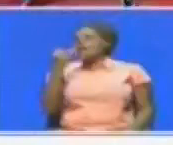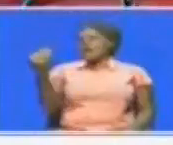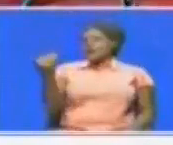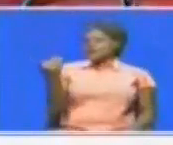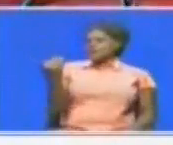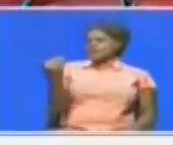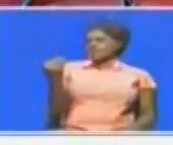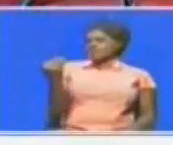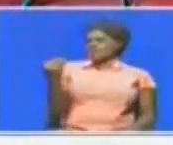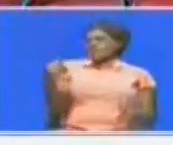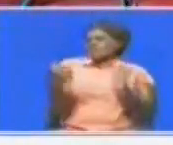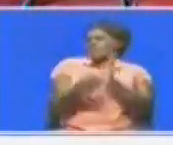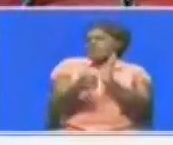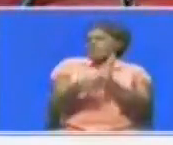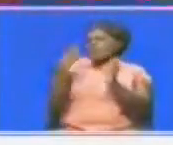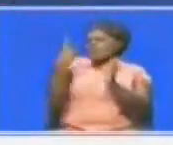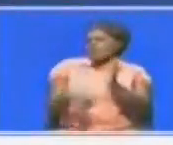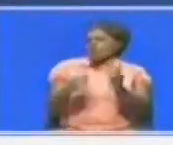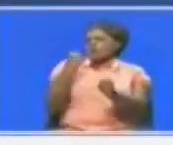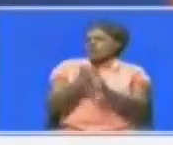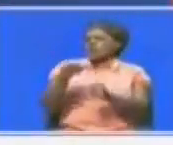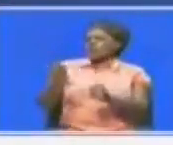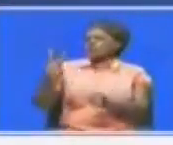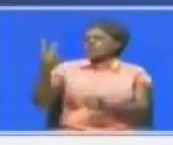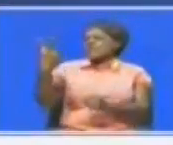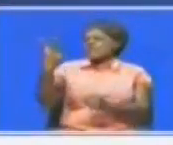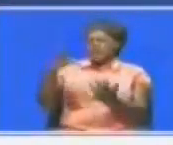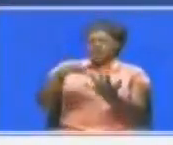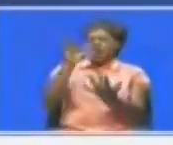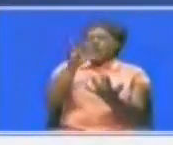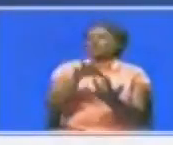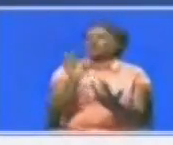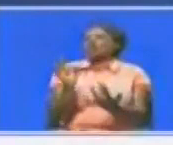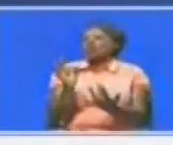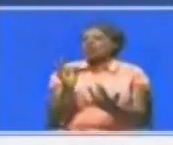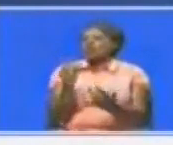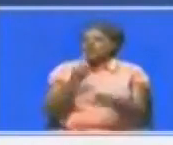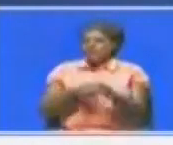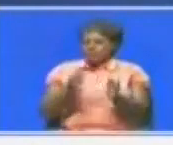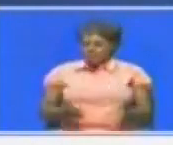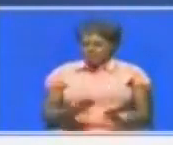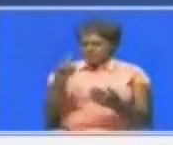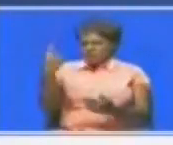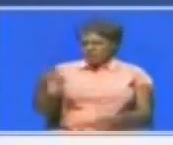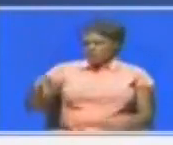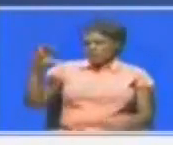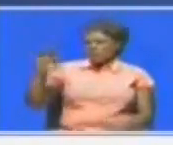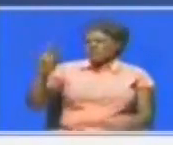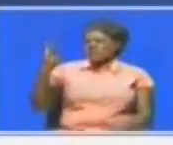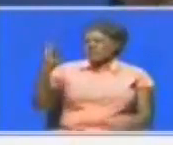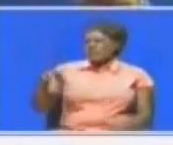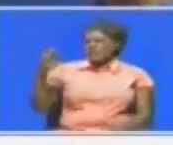jiulize, kitu gani kinakufanya unataka kuwa second option? Jiulize, yani vile ulizaliwa, pengine wewe ni first born, second born, third